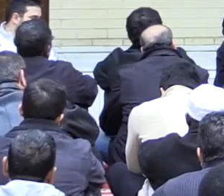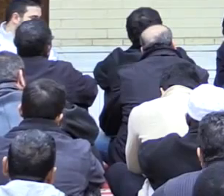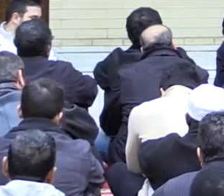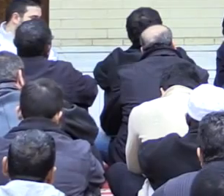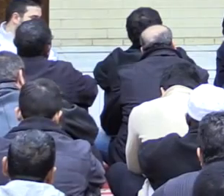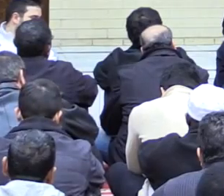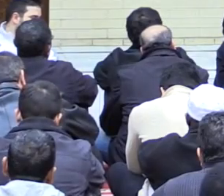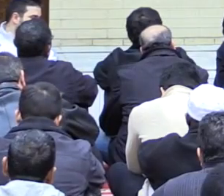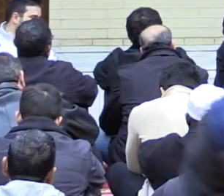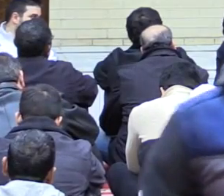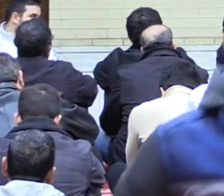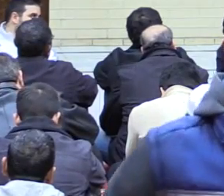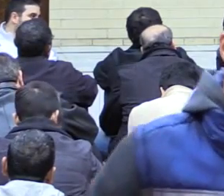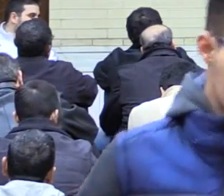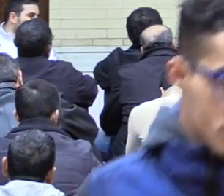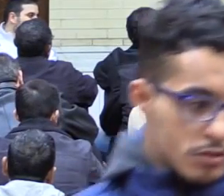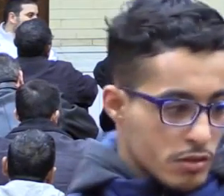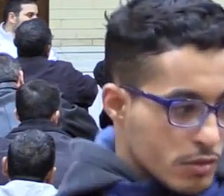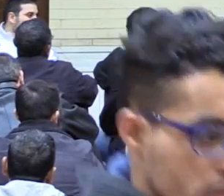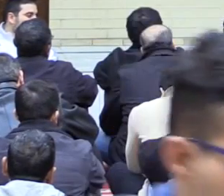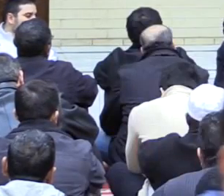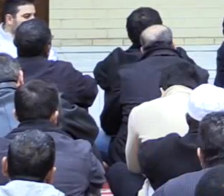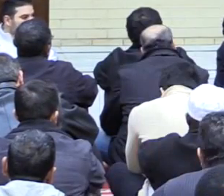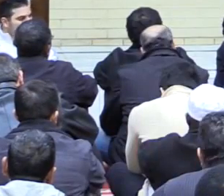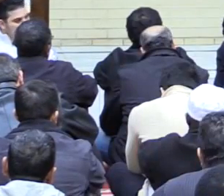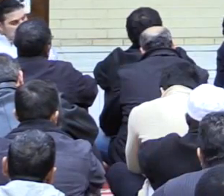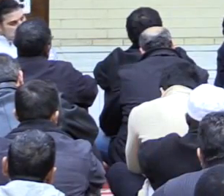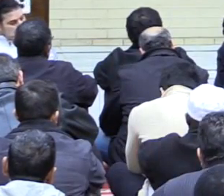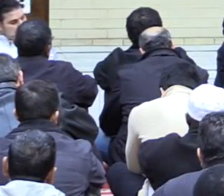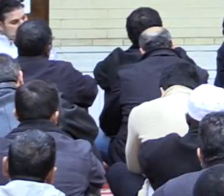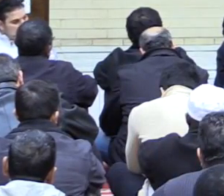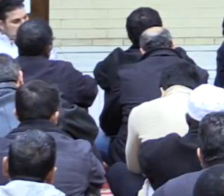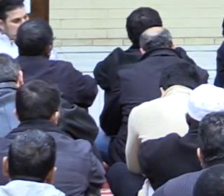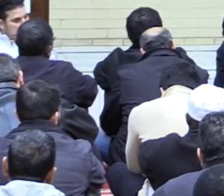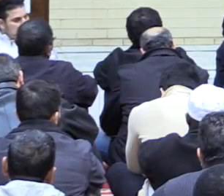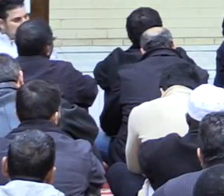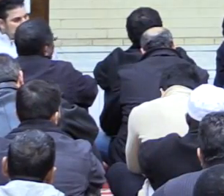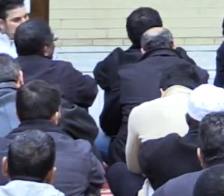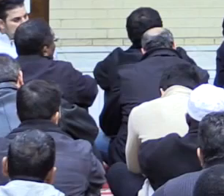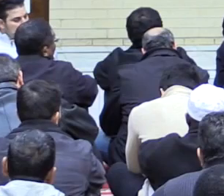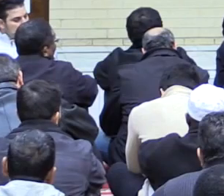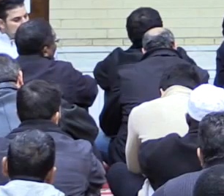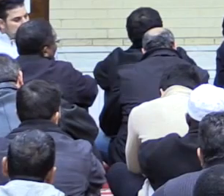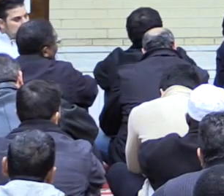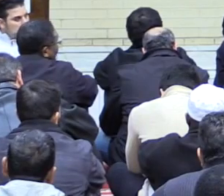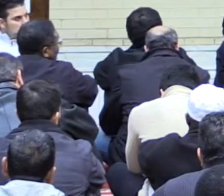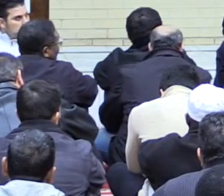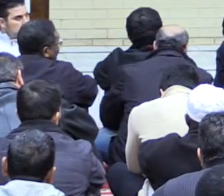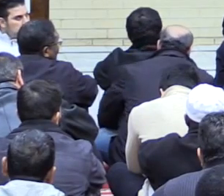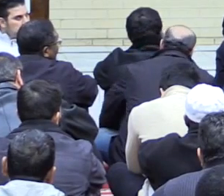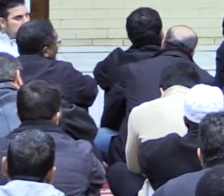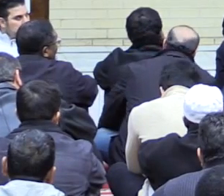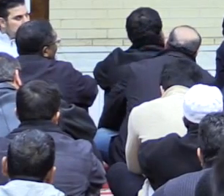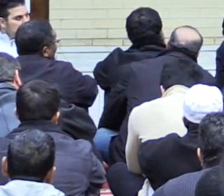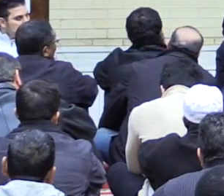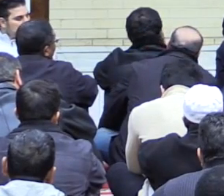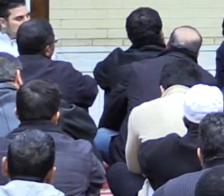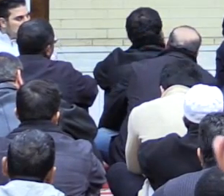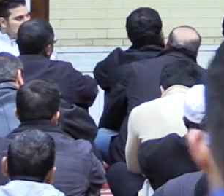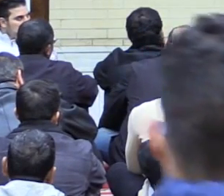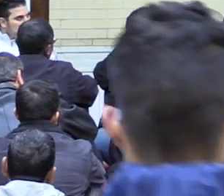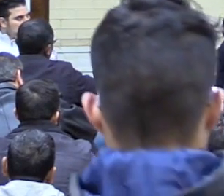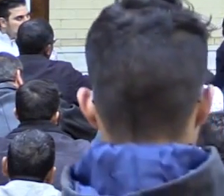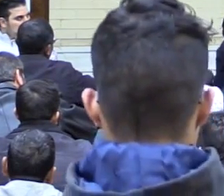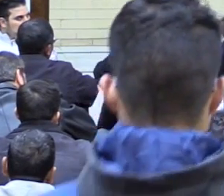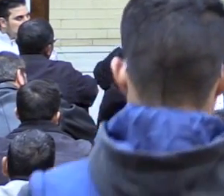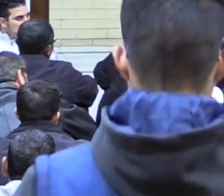إلا بالله العلي العظيم وأشهد أن لا إله إلا الله وحده لا شريك له وأشهد أن محمدا